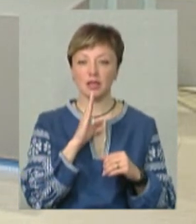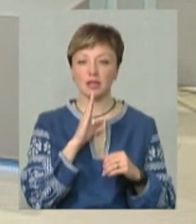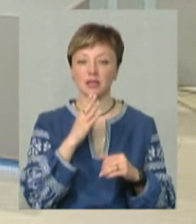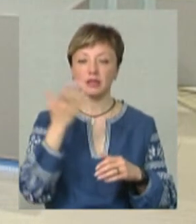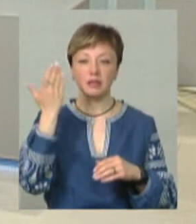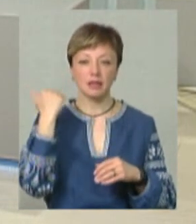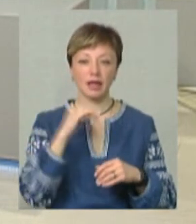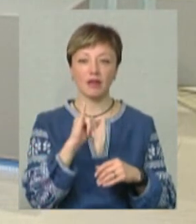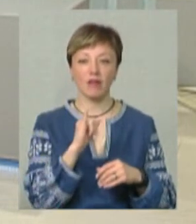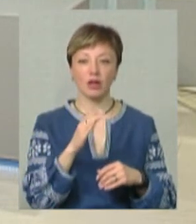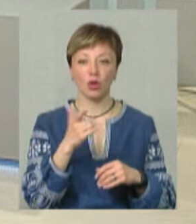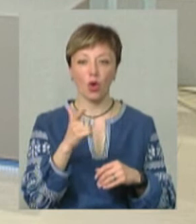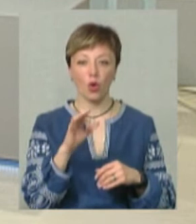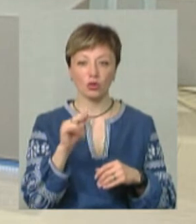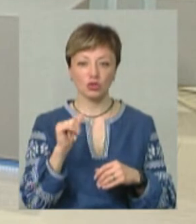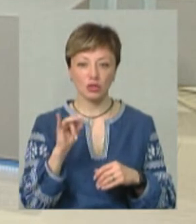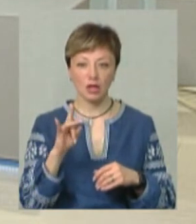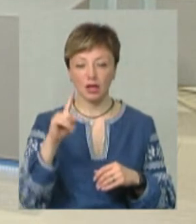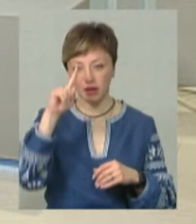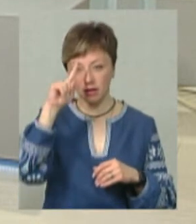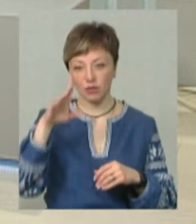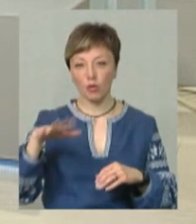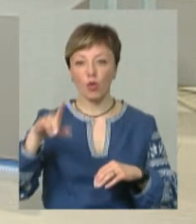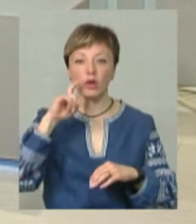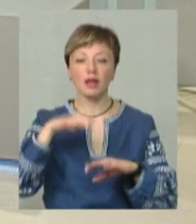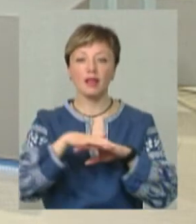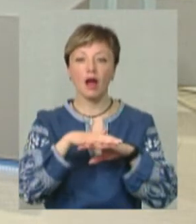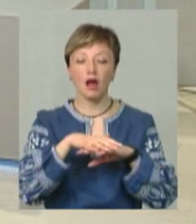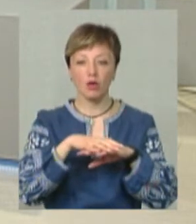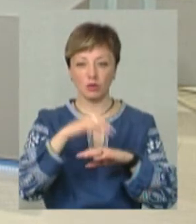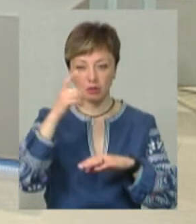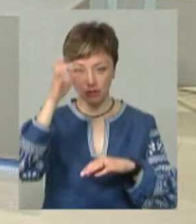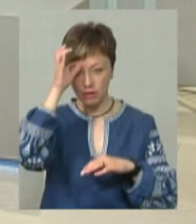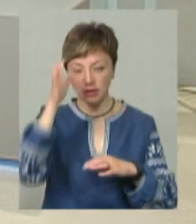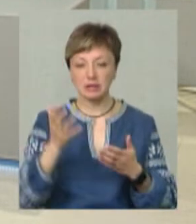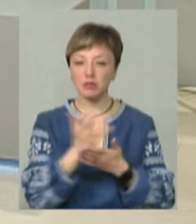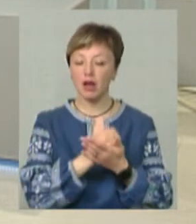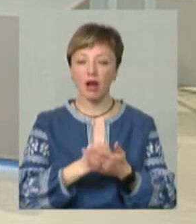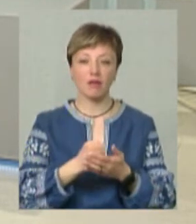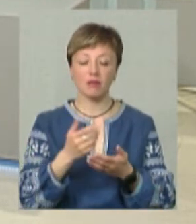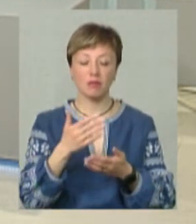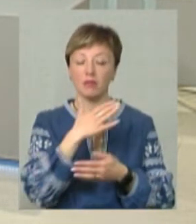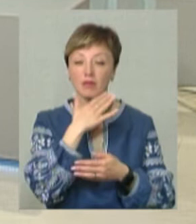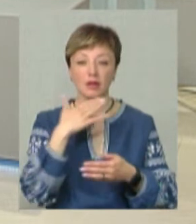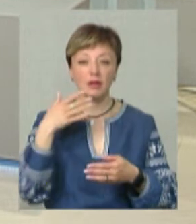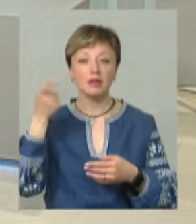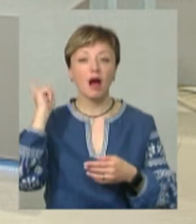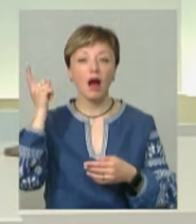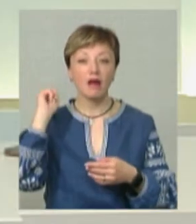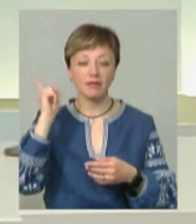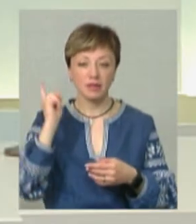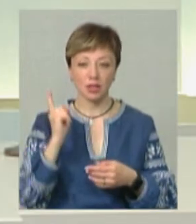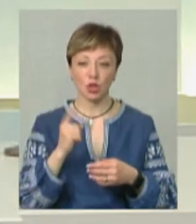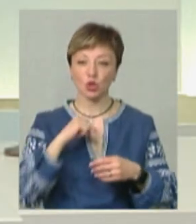Свого часу Іван Гончар їздив, це відомий український етнограф, збирав. Тобто це теж не величезна колекція давніх сорочок, тому